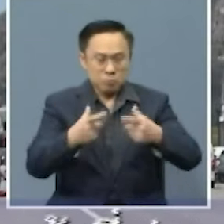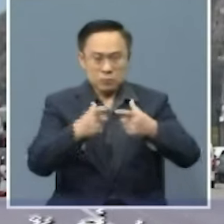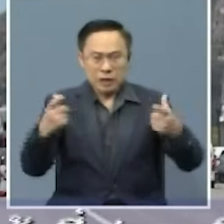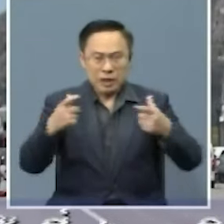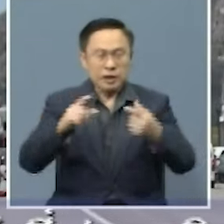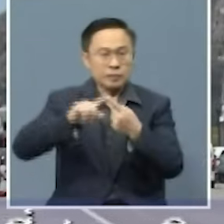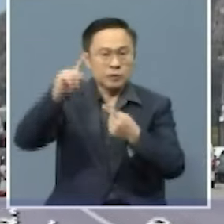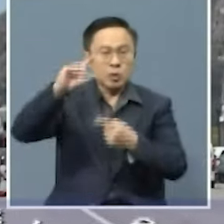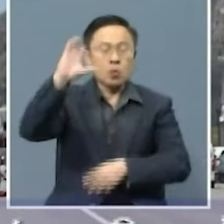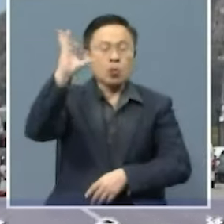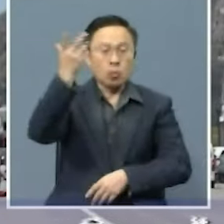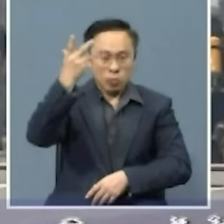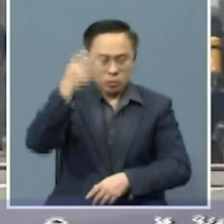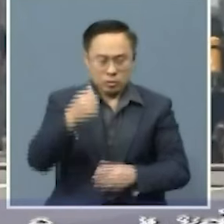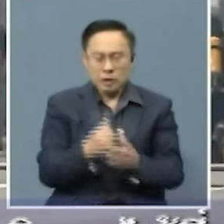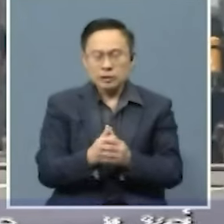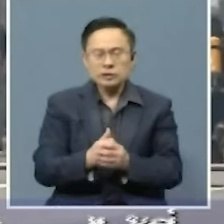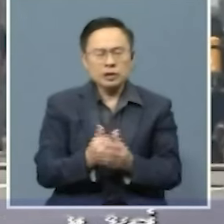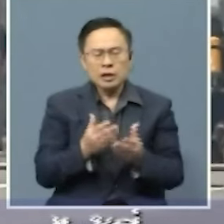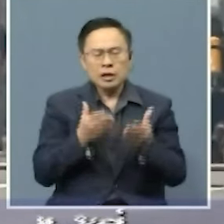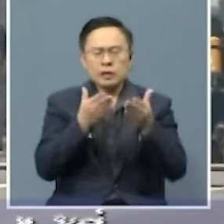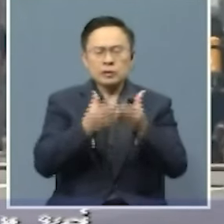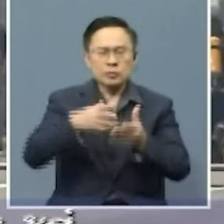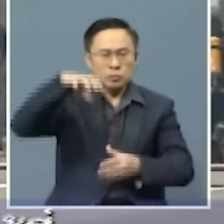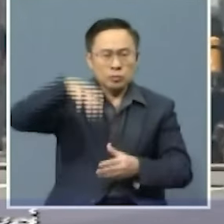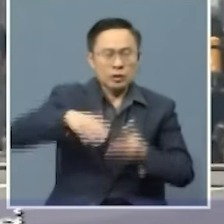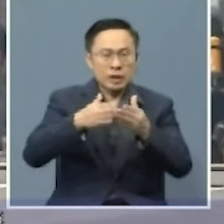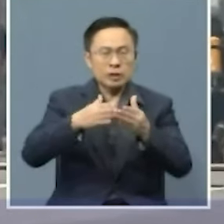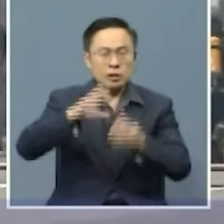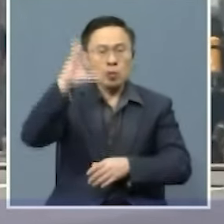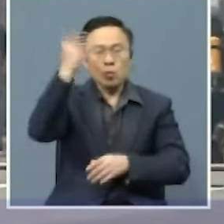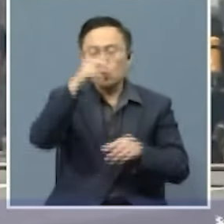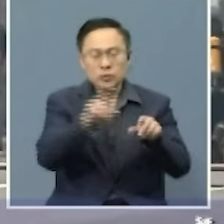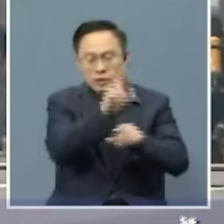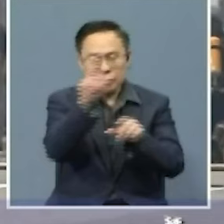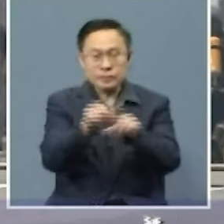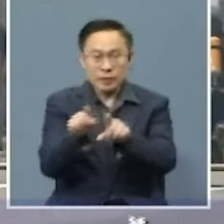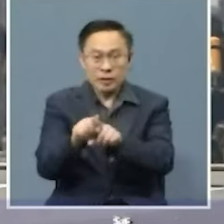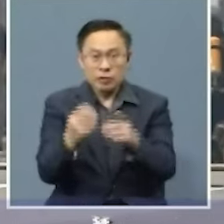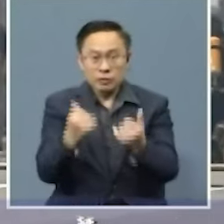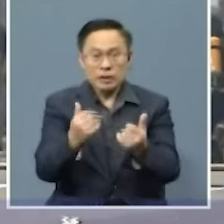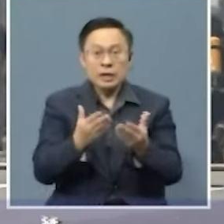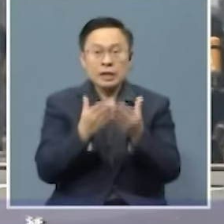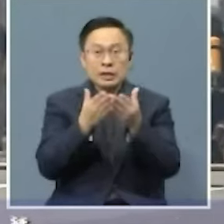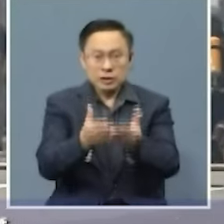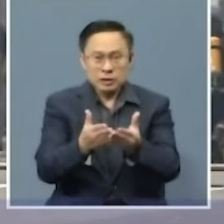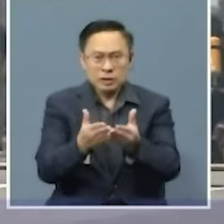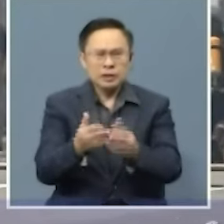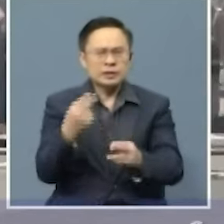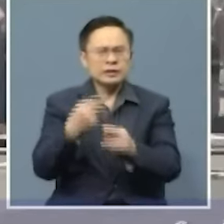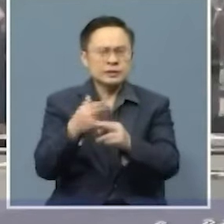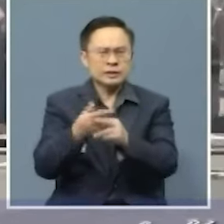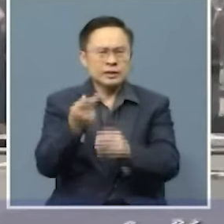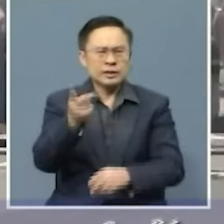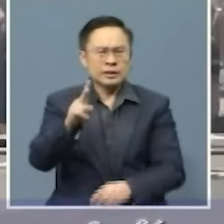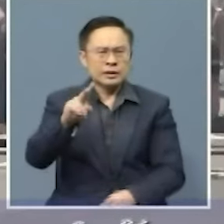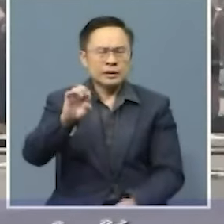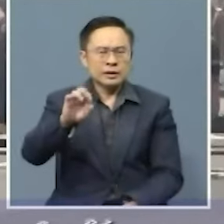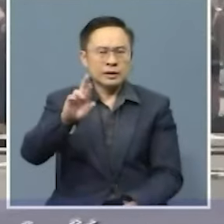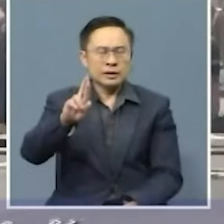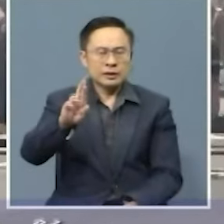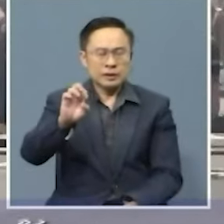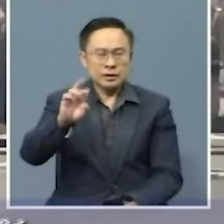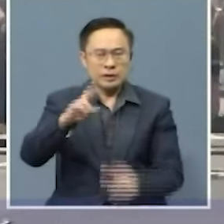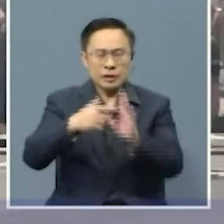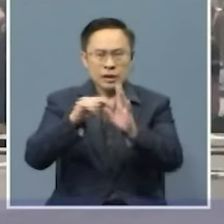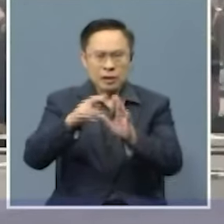ใหญ่ของโลกรวมทั้งกองทัพเรือของไทยด้วยเรือหลวงคีรีรัตน์ที่เกิดเหตุเพลิงไหม้ในวันนี้ก็เป็นหนึ่งในนั้นค่ะในหน้าข่าวระยะ